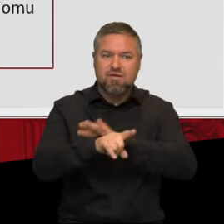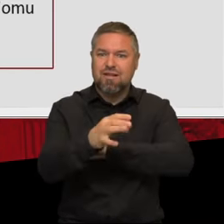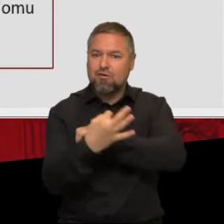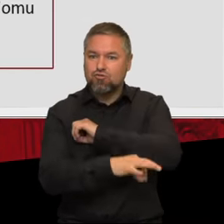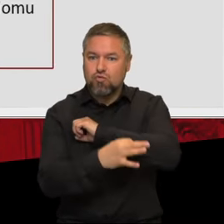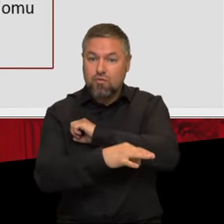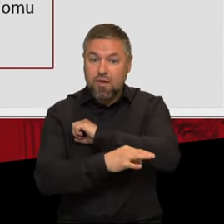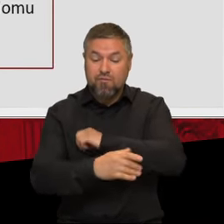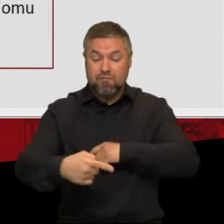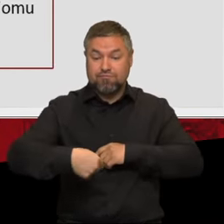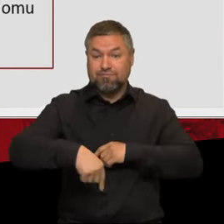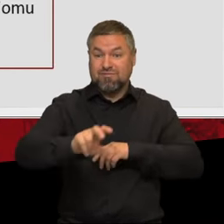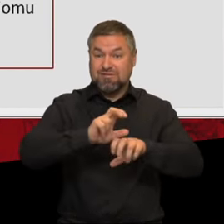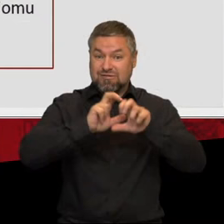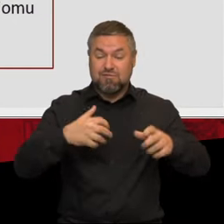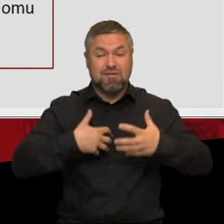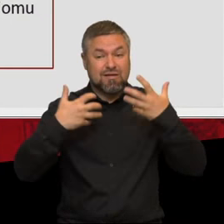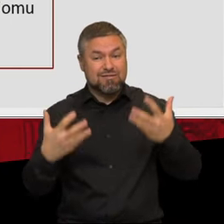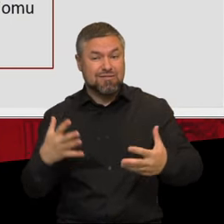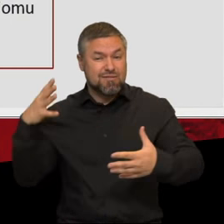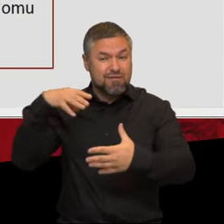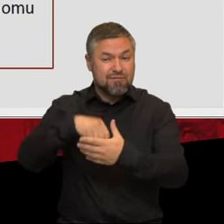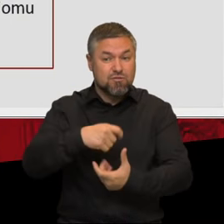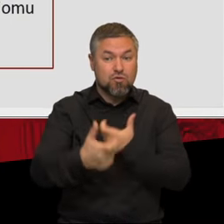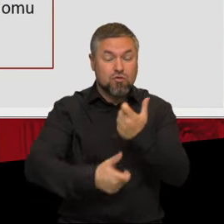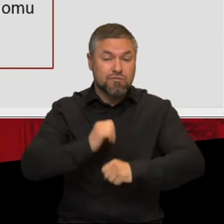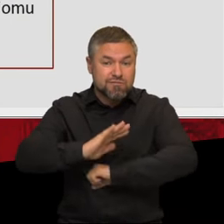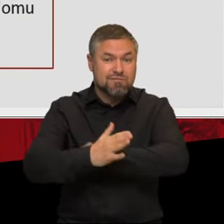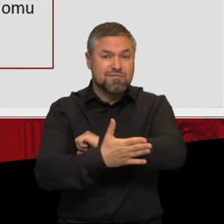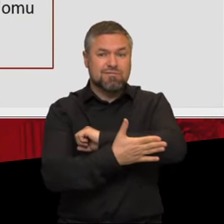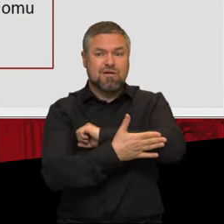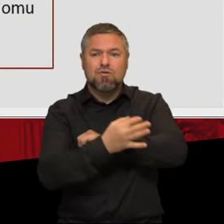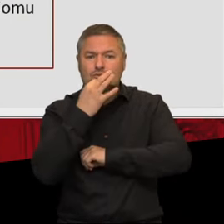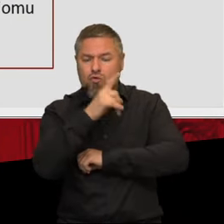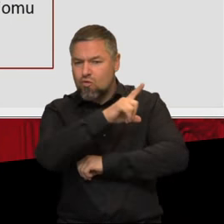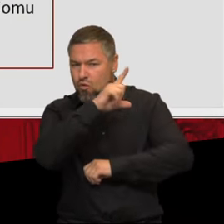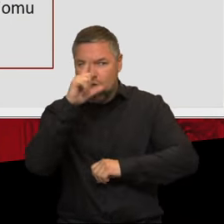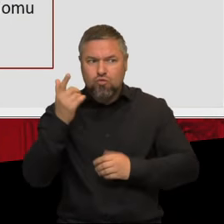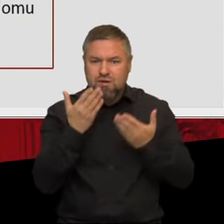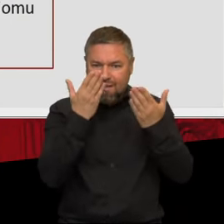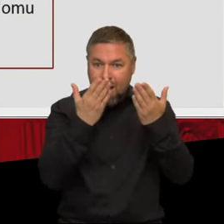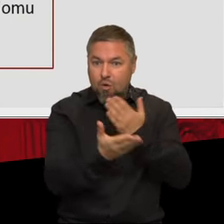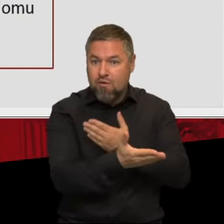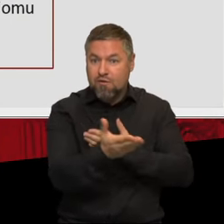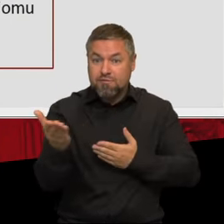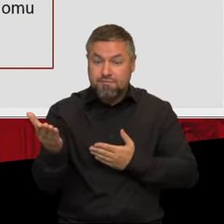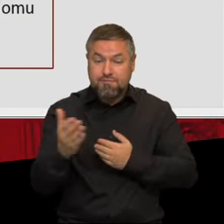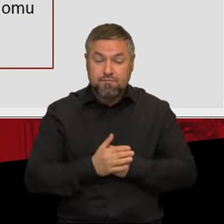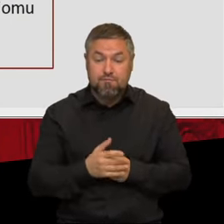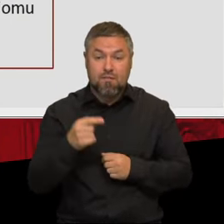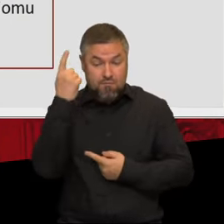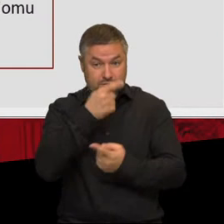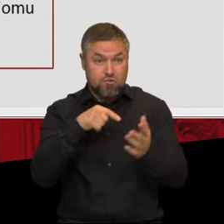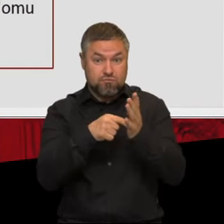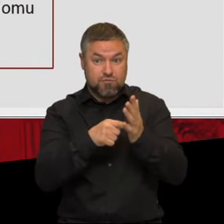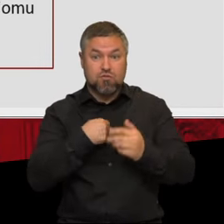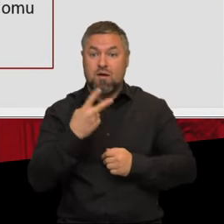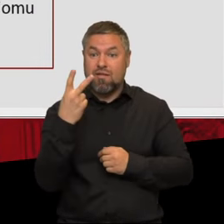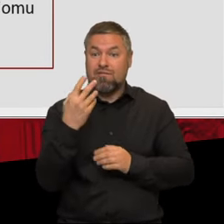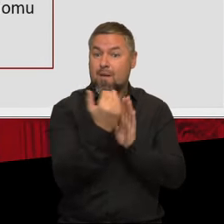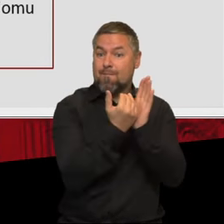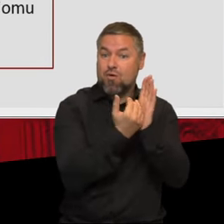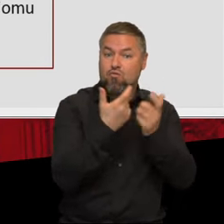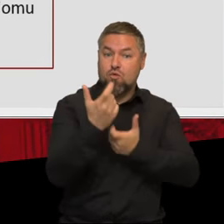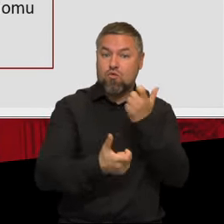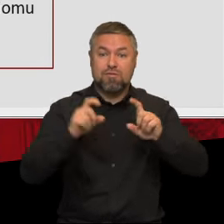studentów. W najbliższym czasie chcemy objąć takim wsparciem zwłaszcza młodych naukowców. Z myślą o nich przygotowaliśmy dwa programy,